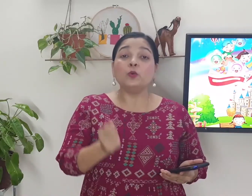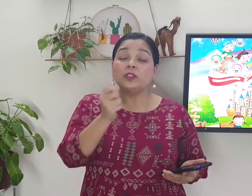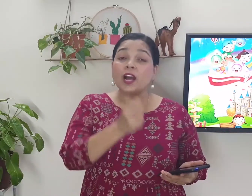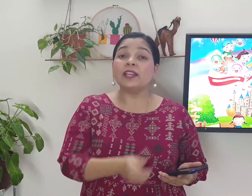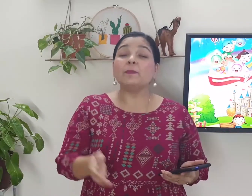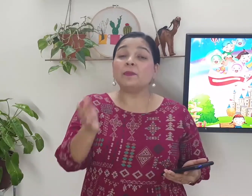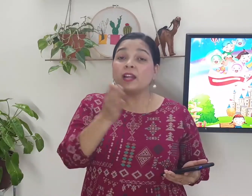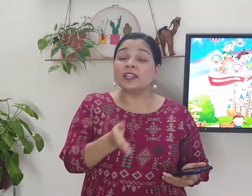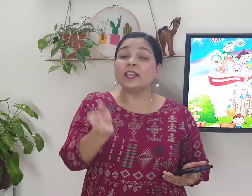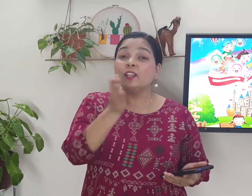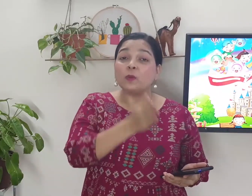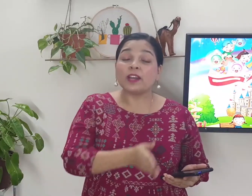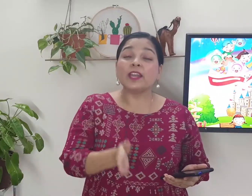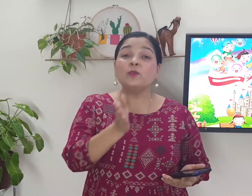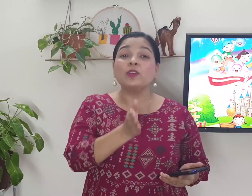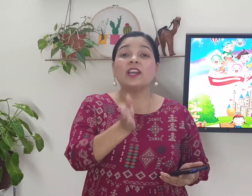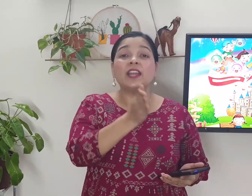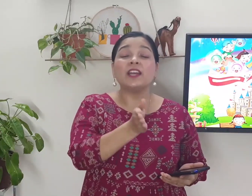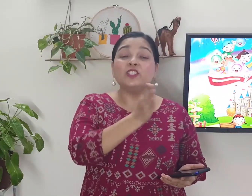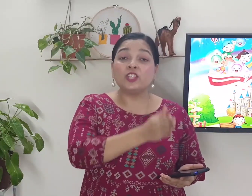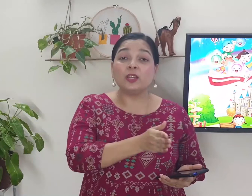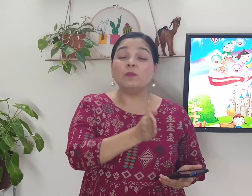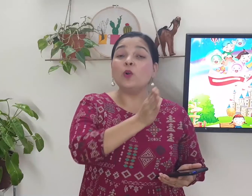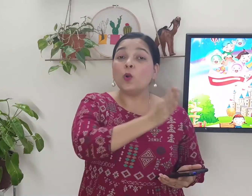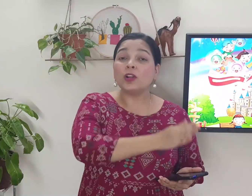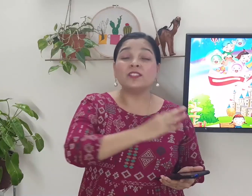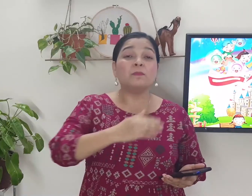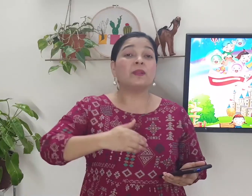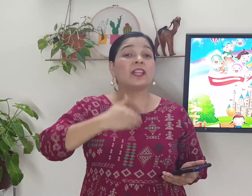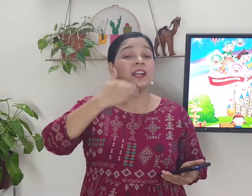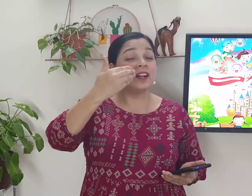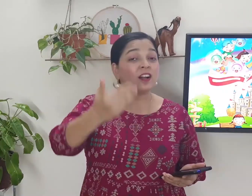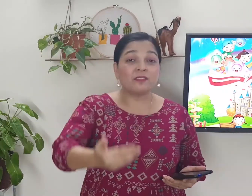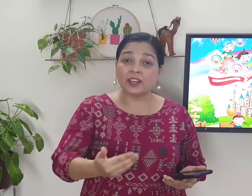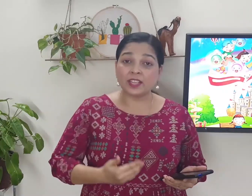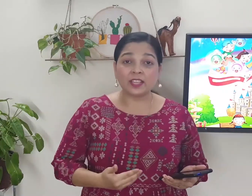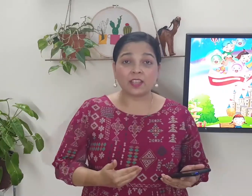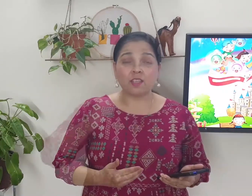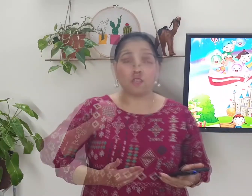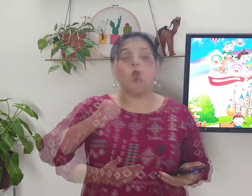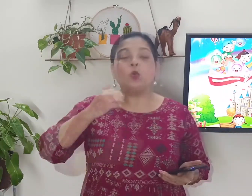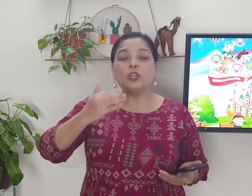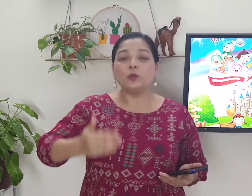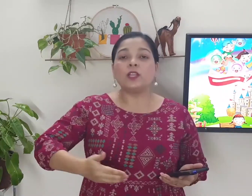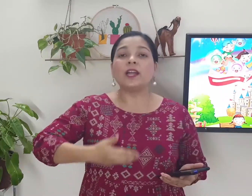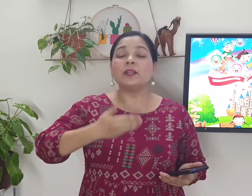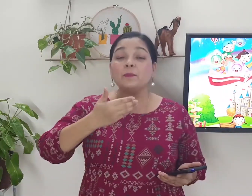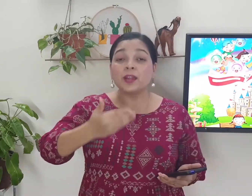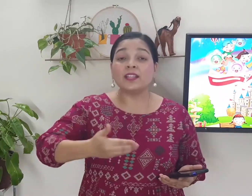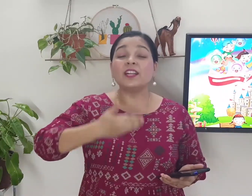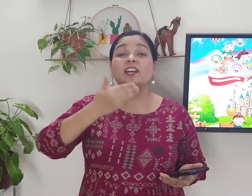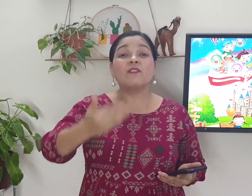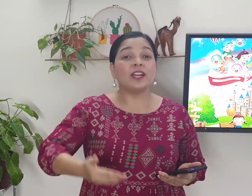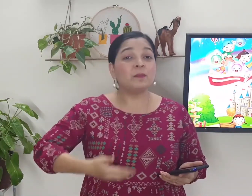तारणेची प्रार्थना देखील जरूर करा, कारण तारणेची प्रार्थनेद्वारे ते नव्याने जन्मतील. फक्त सांगणे पुरेसे